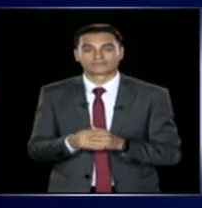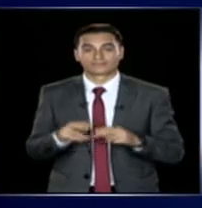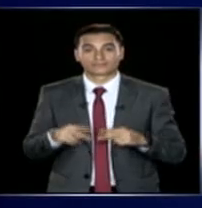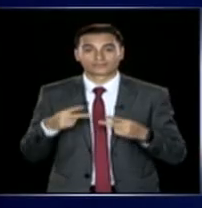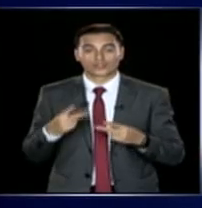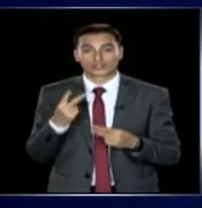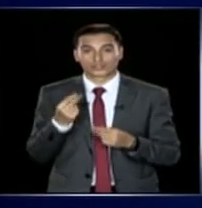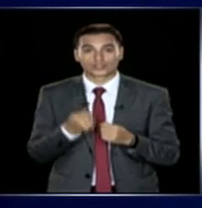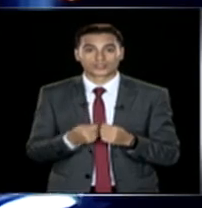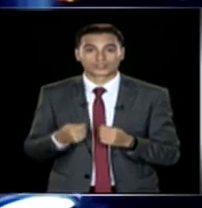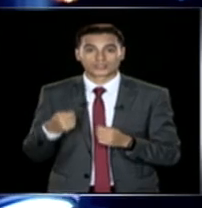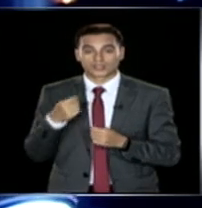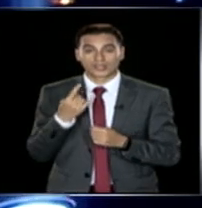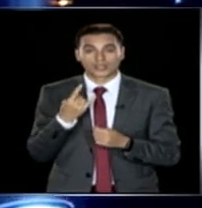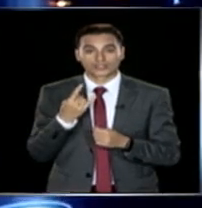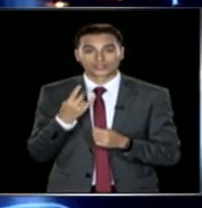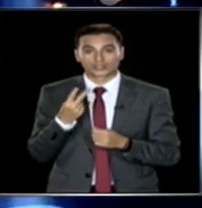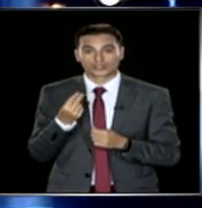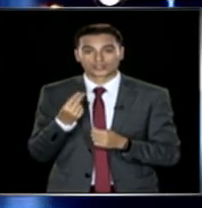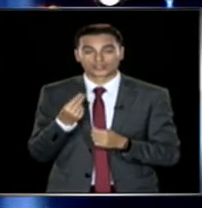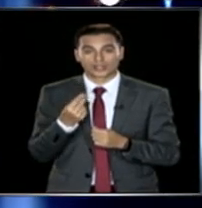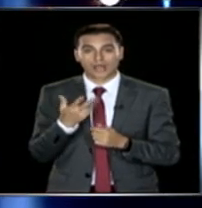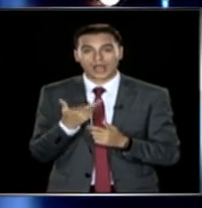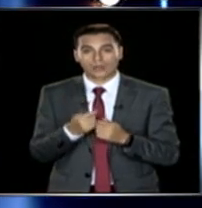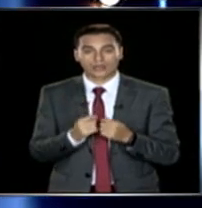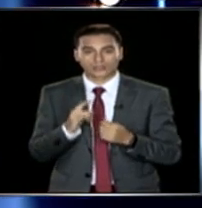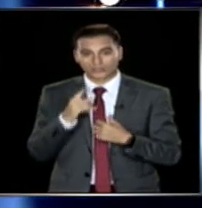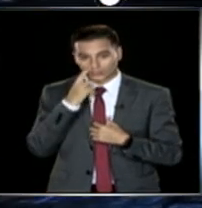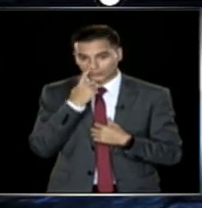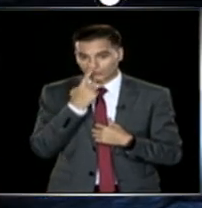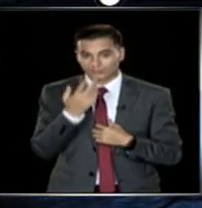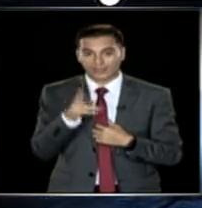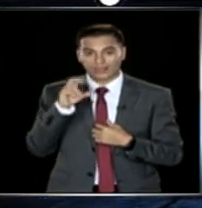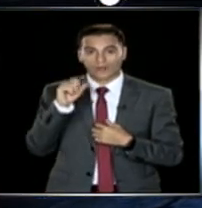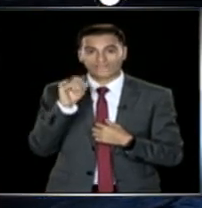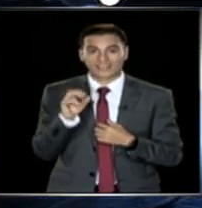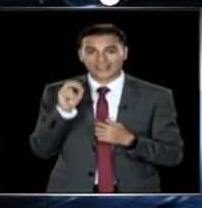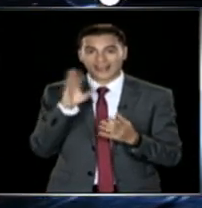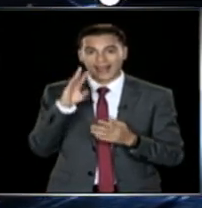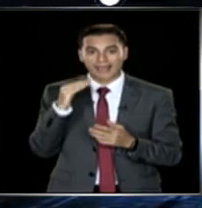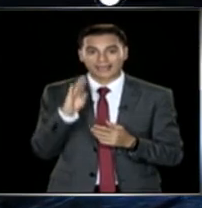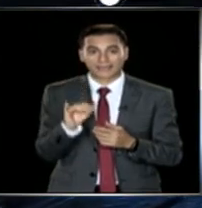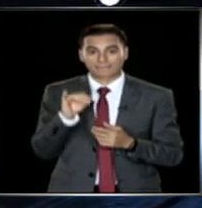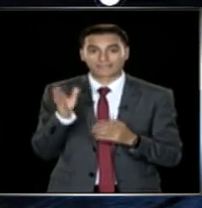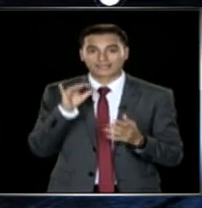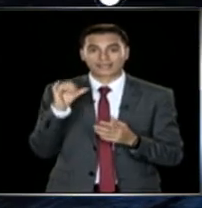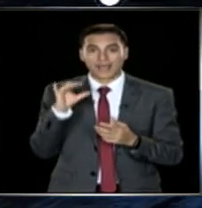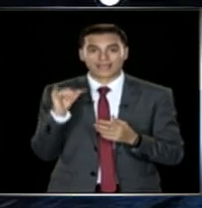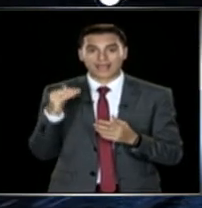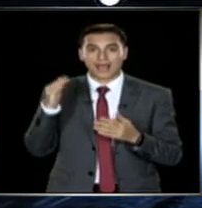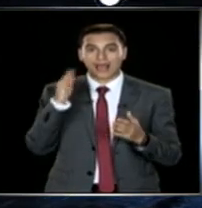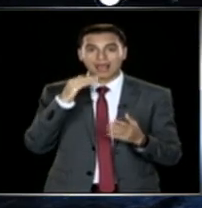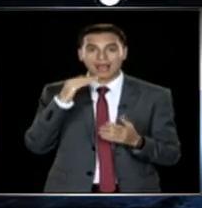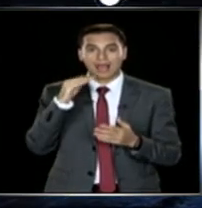زائد 20 أو ناقص 10. الاختيارات: توفيق الحكيم، يحيى حقي،